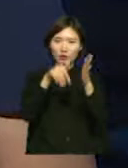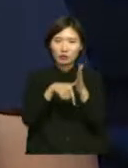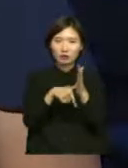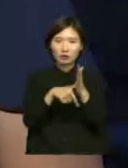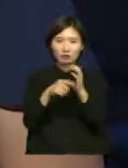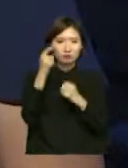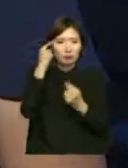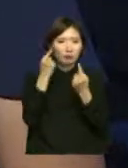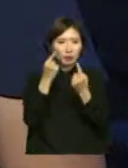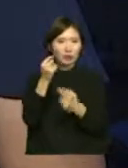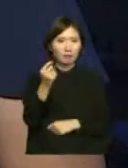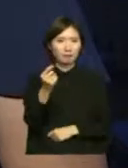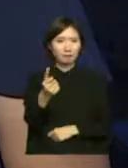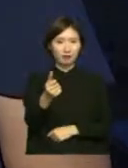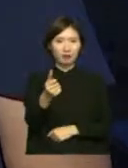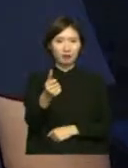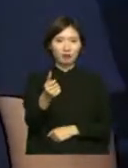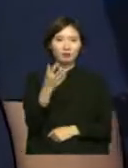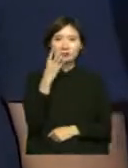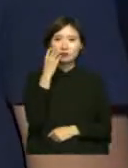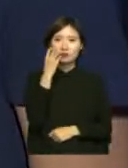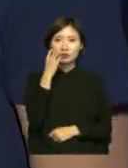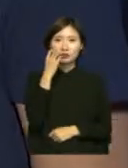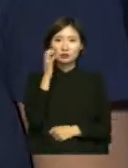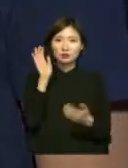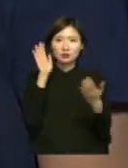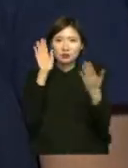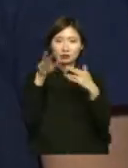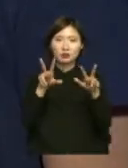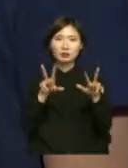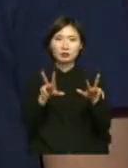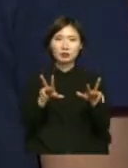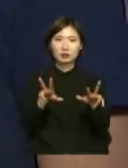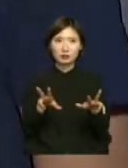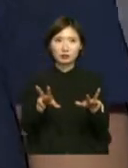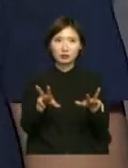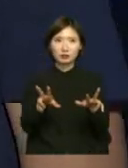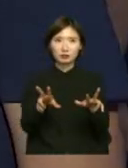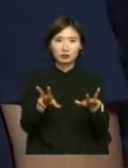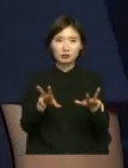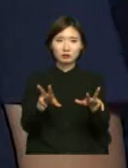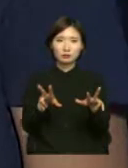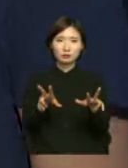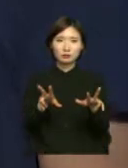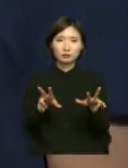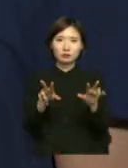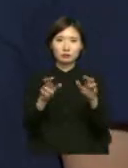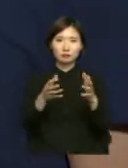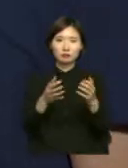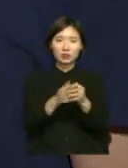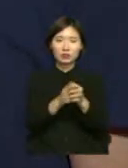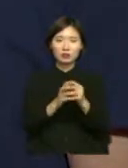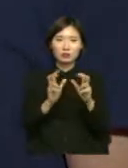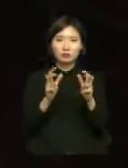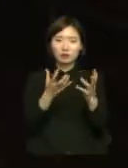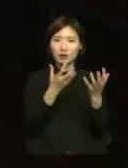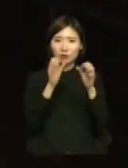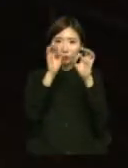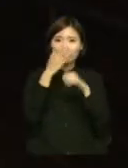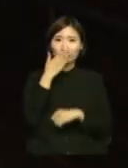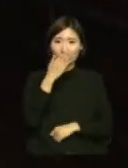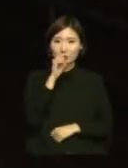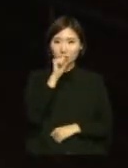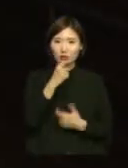책방에서 신기했고 나중에 지변 해서 많이 봐 쓴 볼 수 있었으면 좋겠어